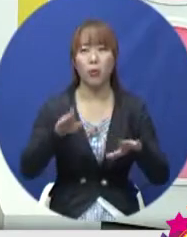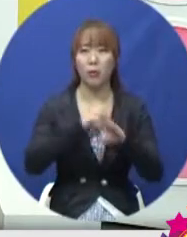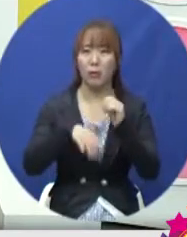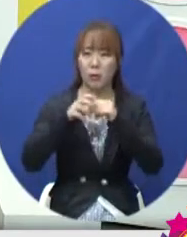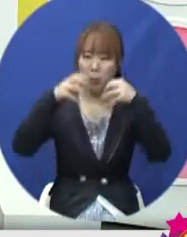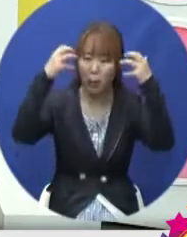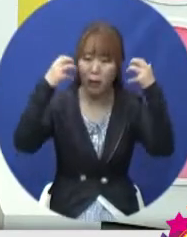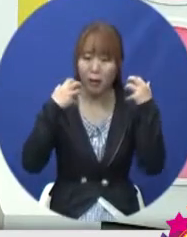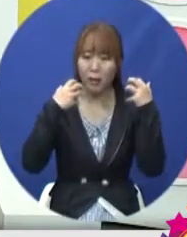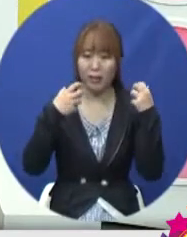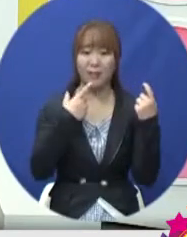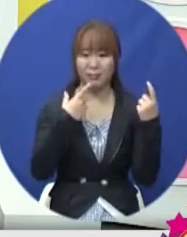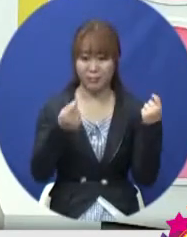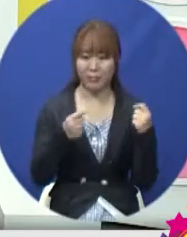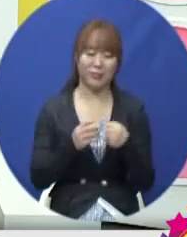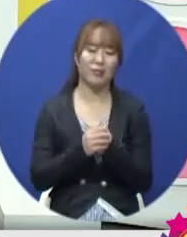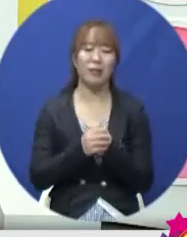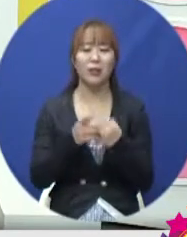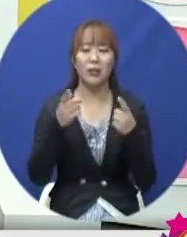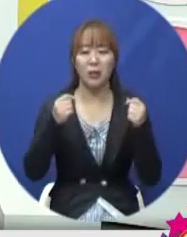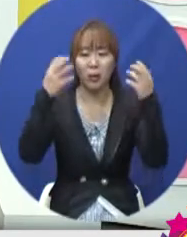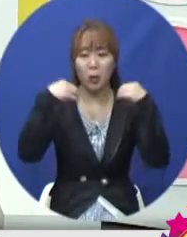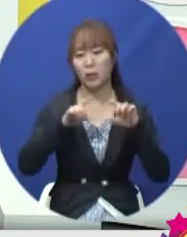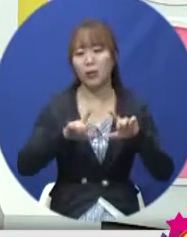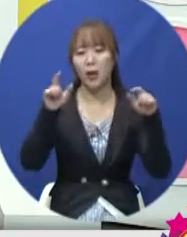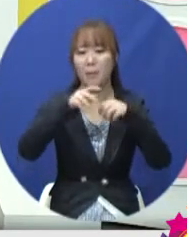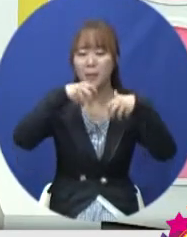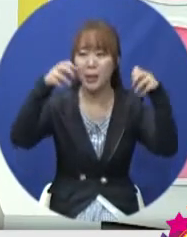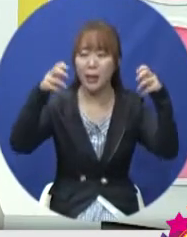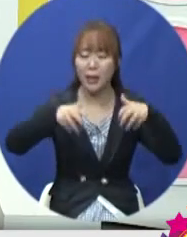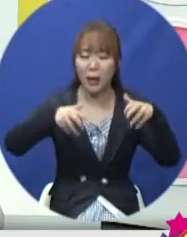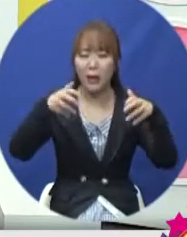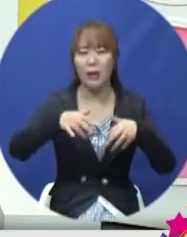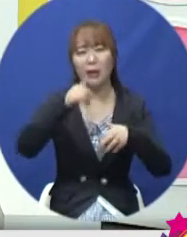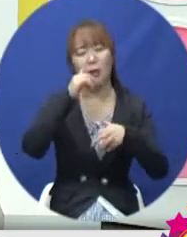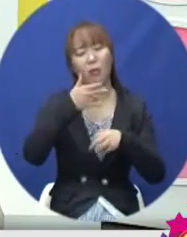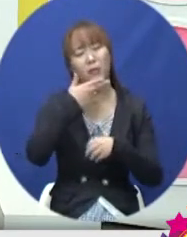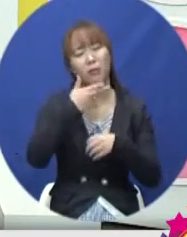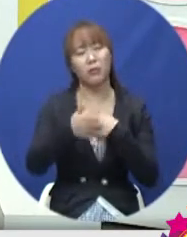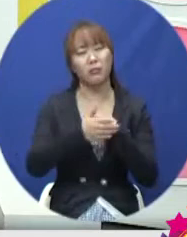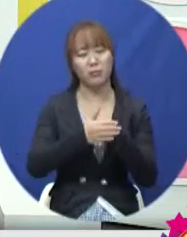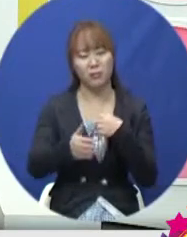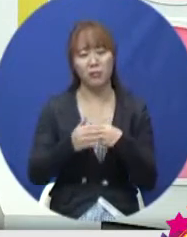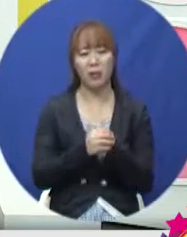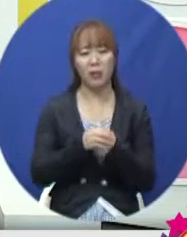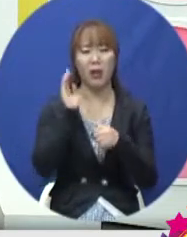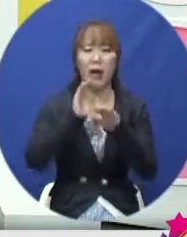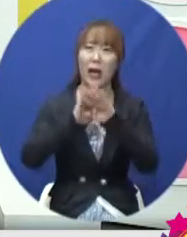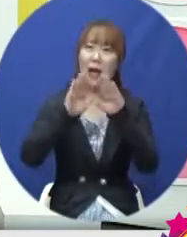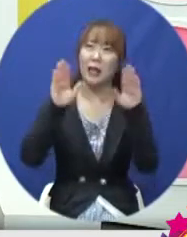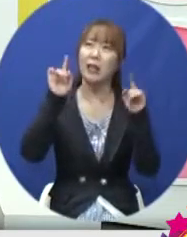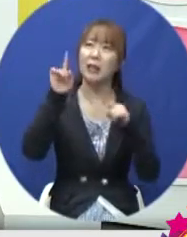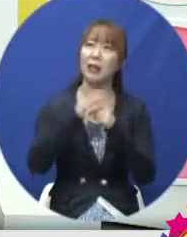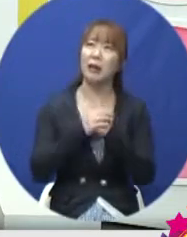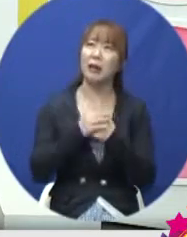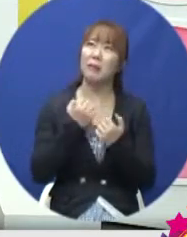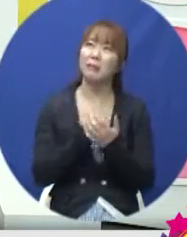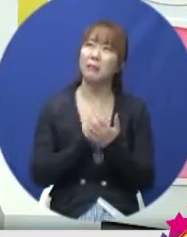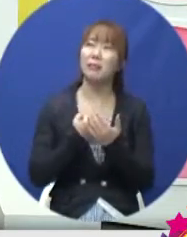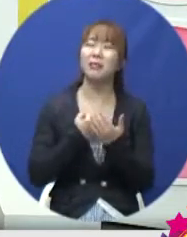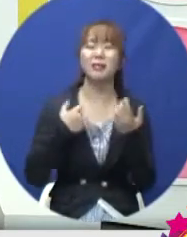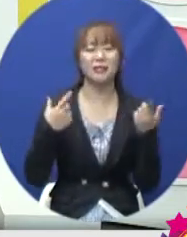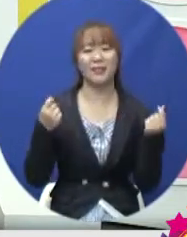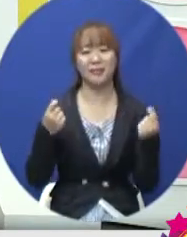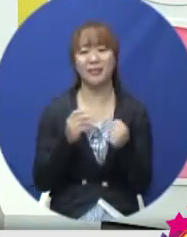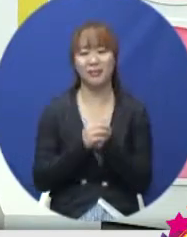불볕더위잖아요. 네, 이렇게 뜨거운 날 비까지 정말 내려주지 않아서 네. 하늘이 조금